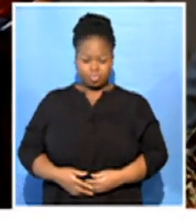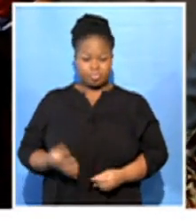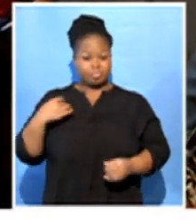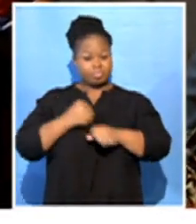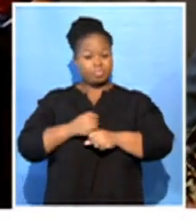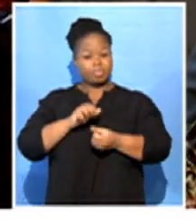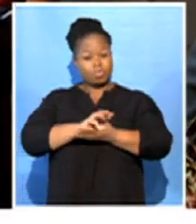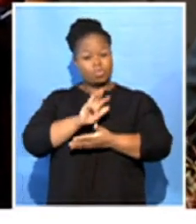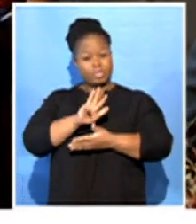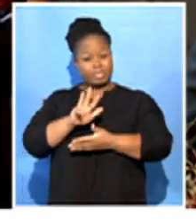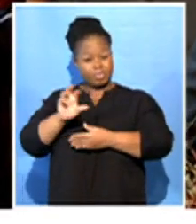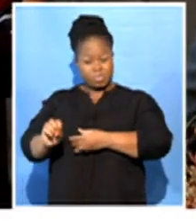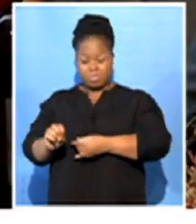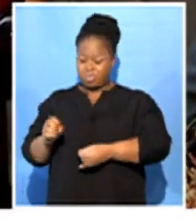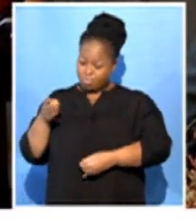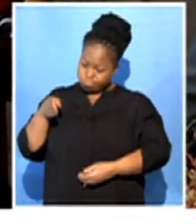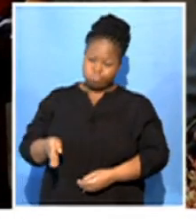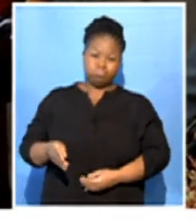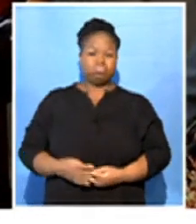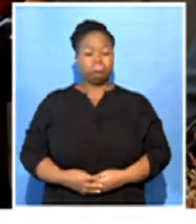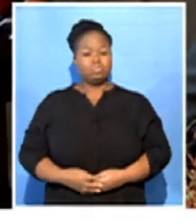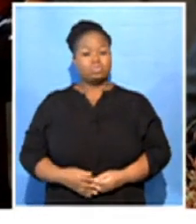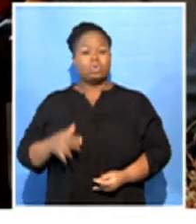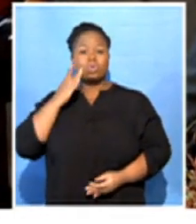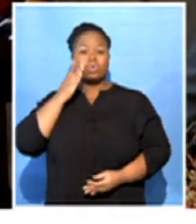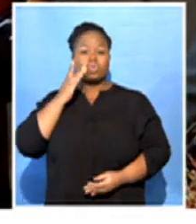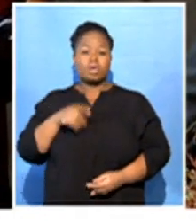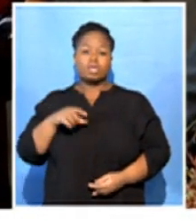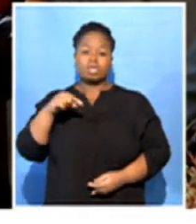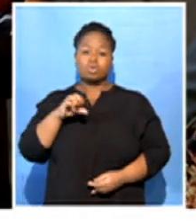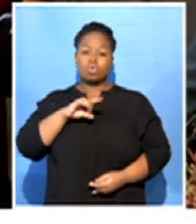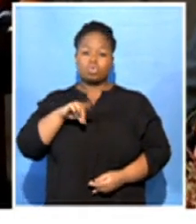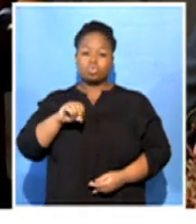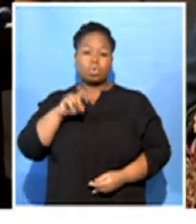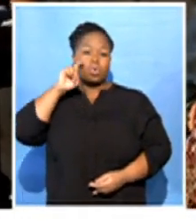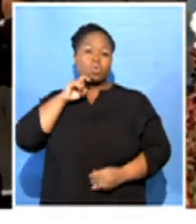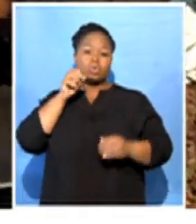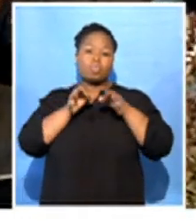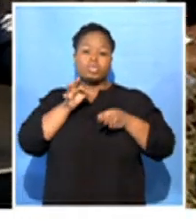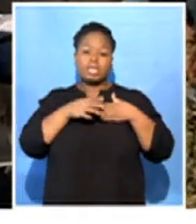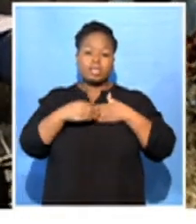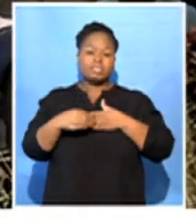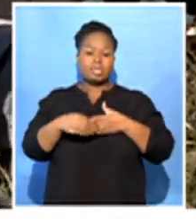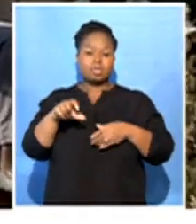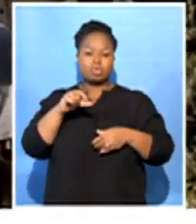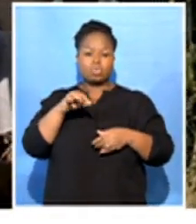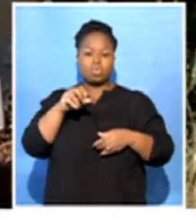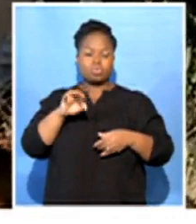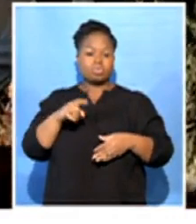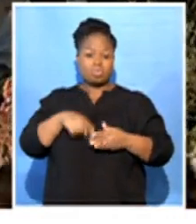ngo-90 silapha. Ngeli xesha sikhutshwa nguGqozo, uGqozo